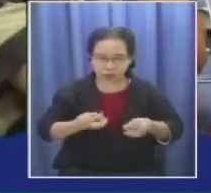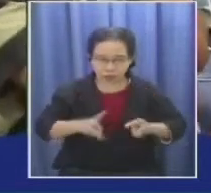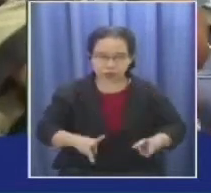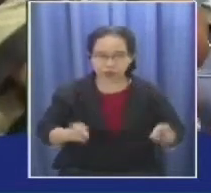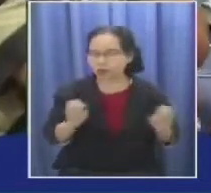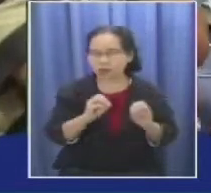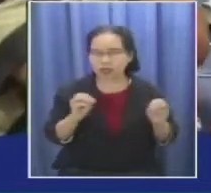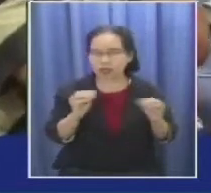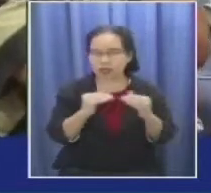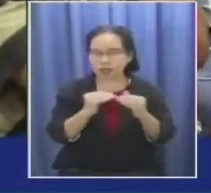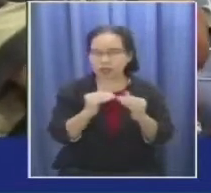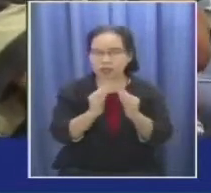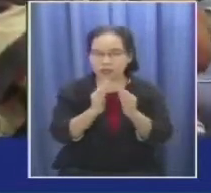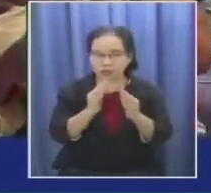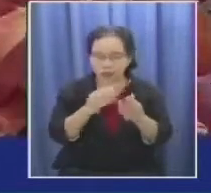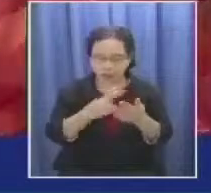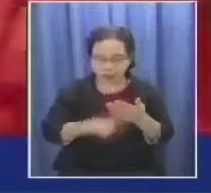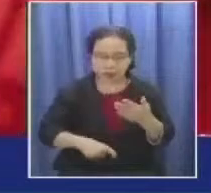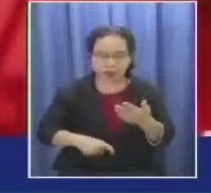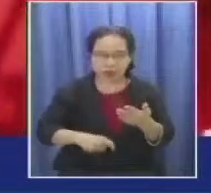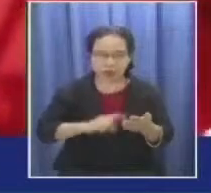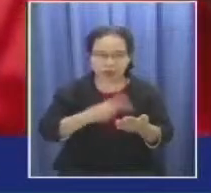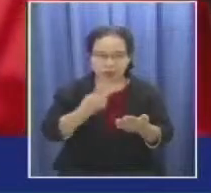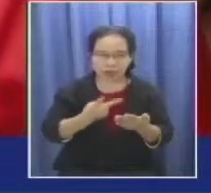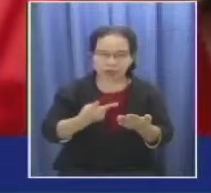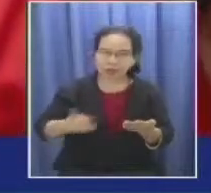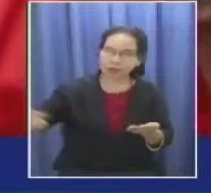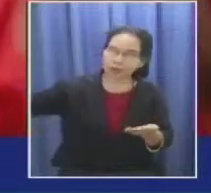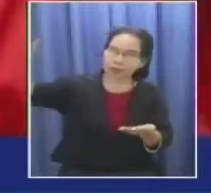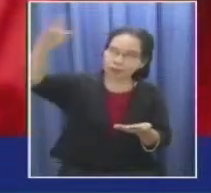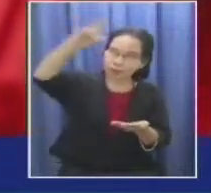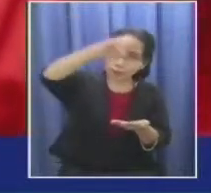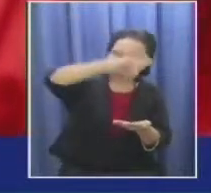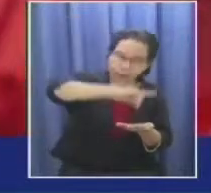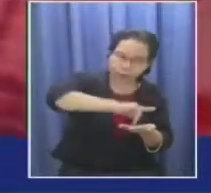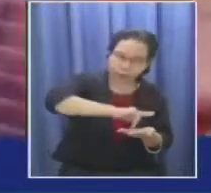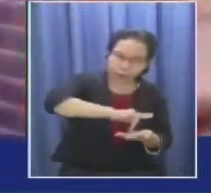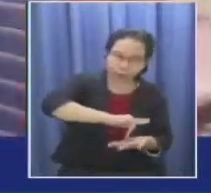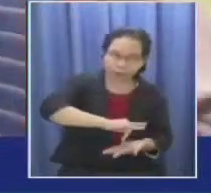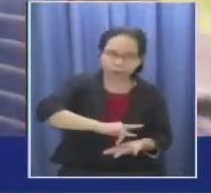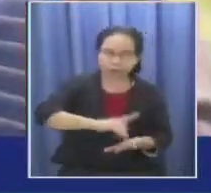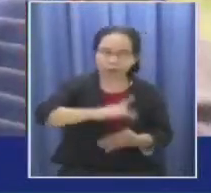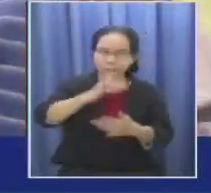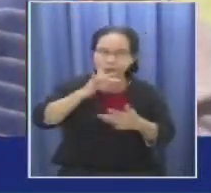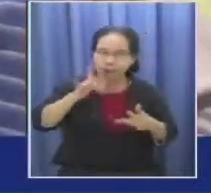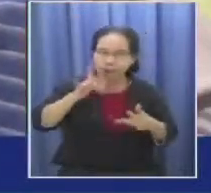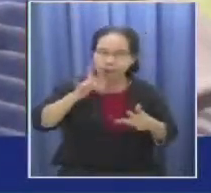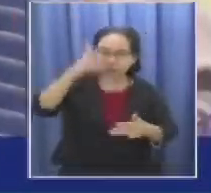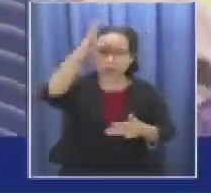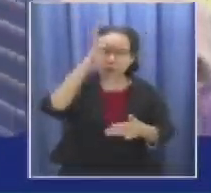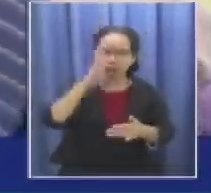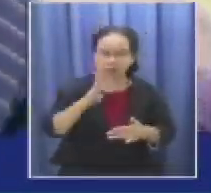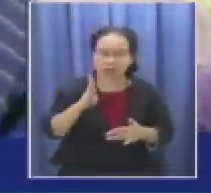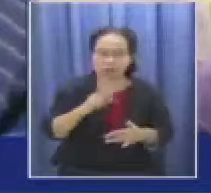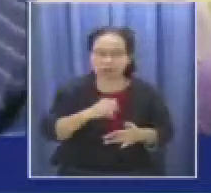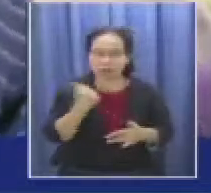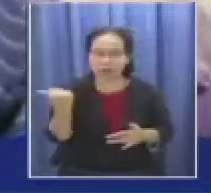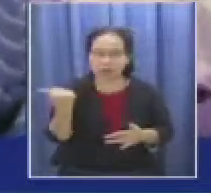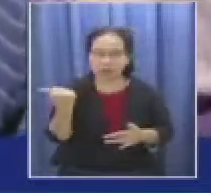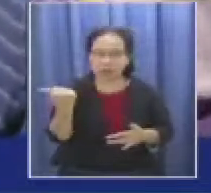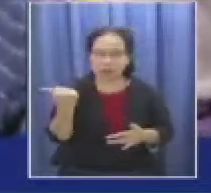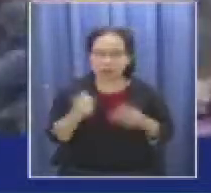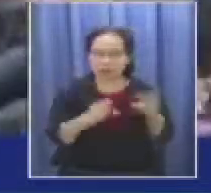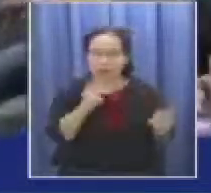a bompae Onyankopɔn betie na sɛ Onyankopɔn tie wo a wodi sika toto ho kra nyɛ